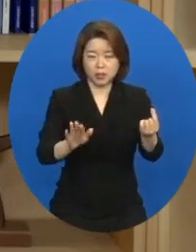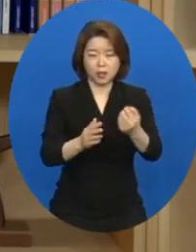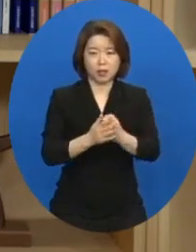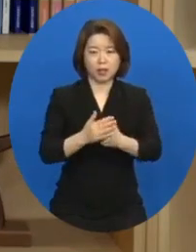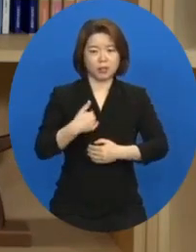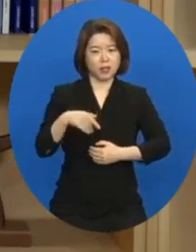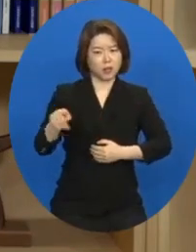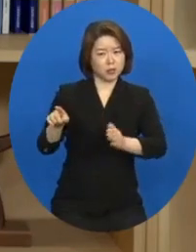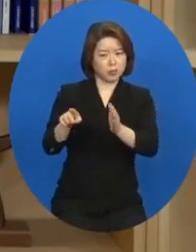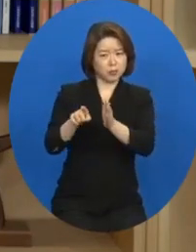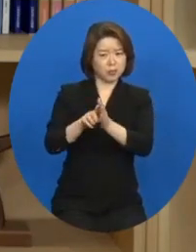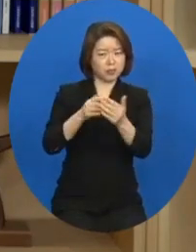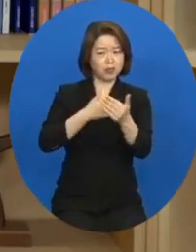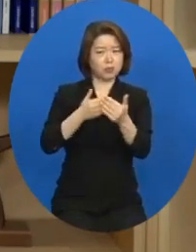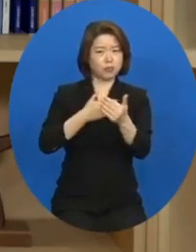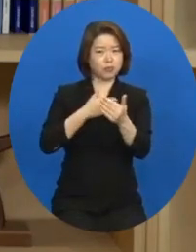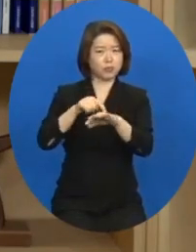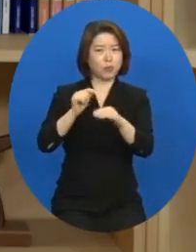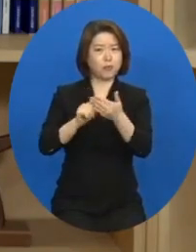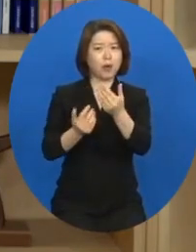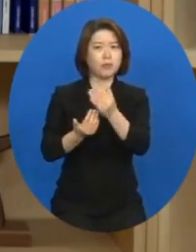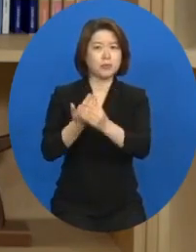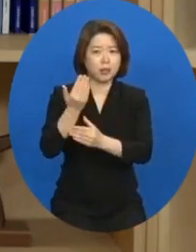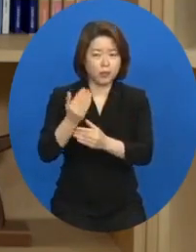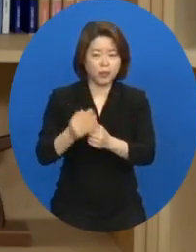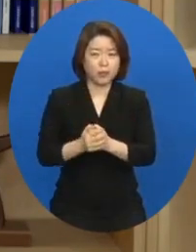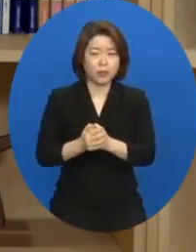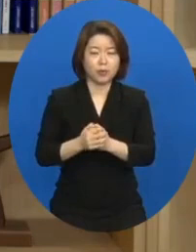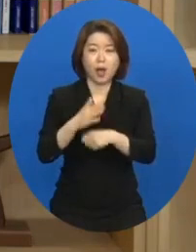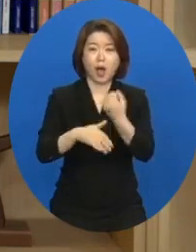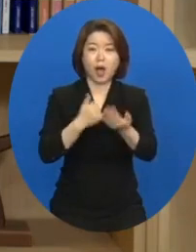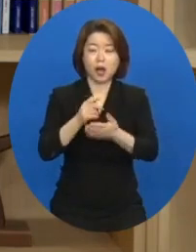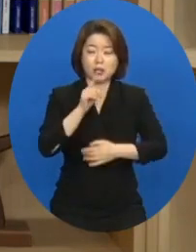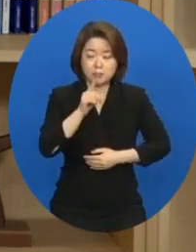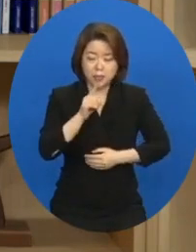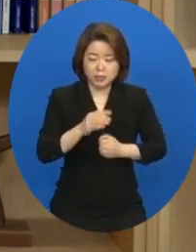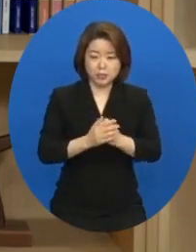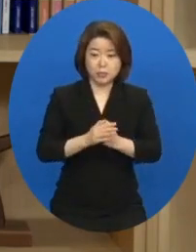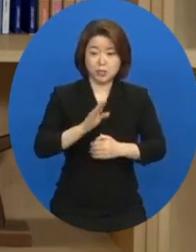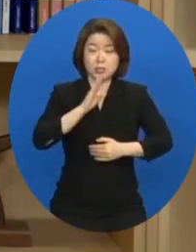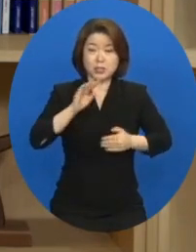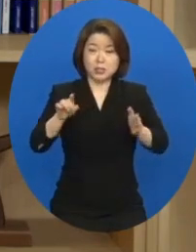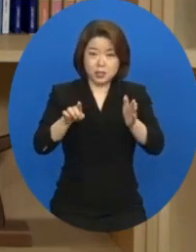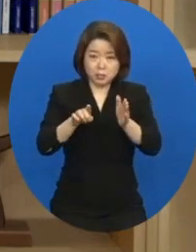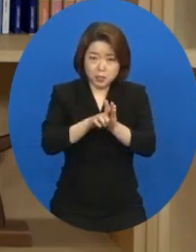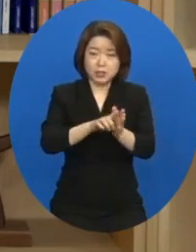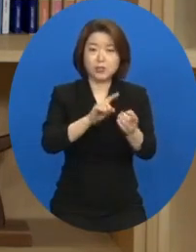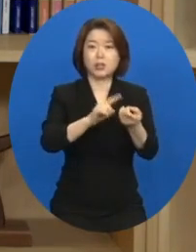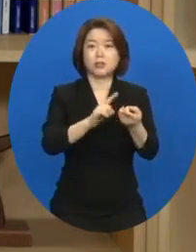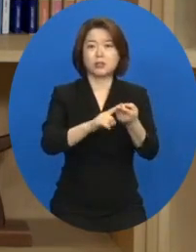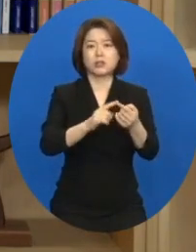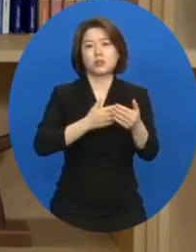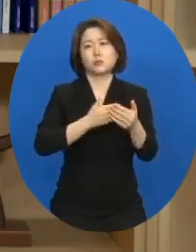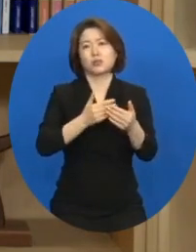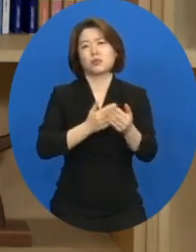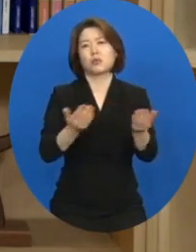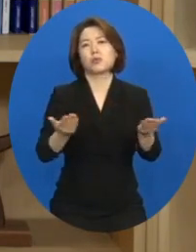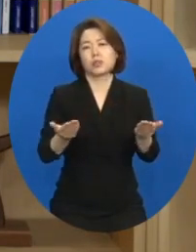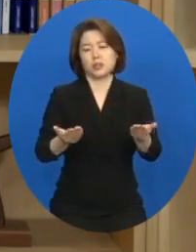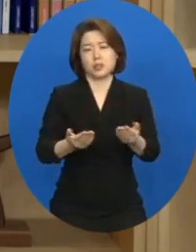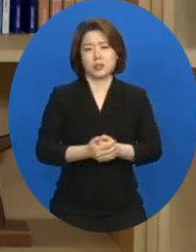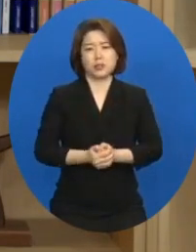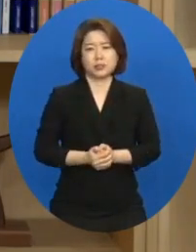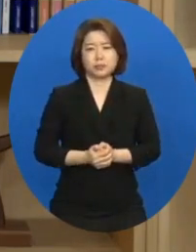그걸 믿는 것이 두려웠습니다 하나님의 말씀을 진짜 믿는 것이 정말 2개 운이 됩니다